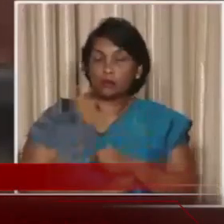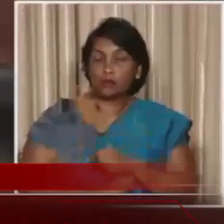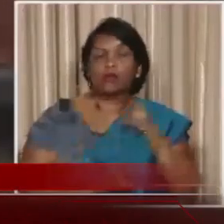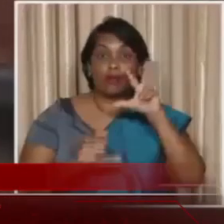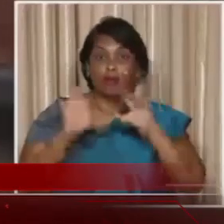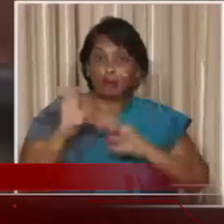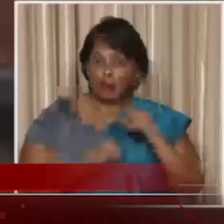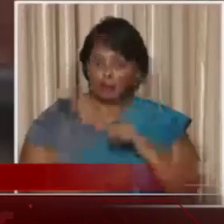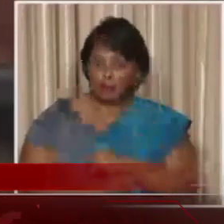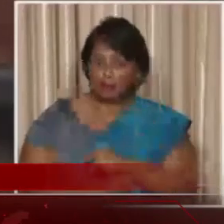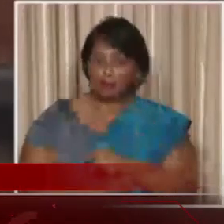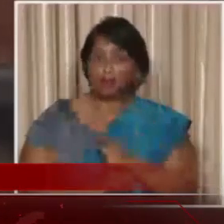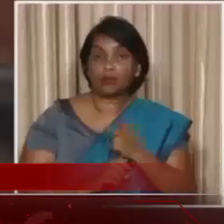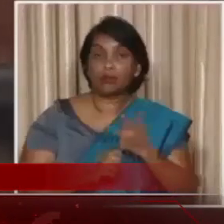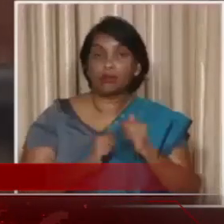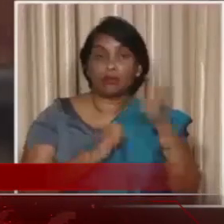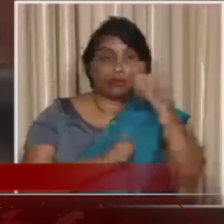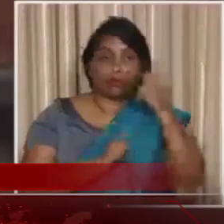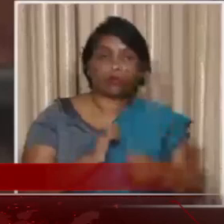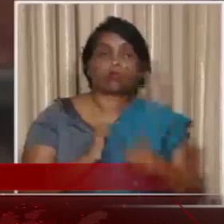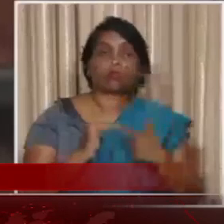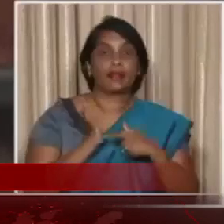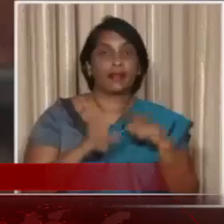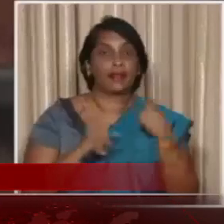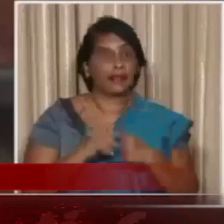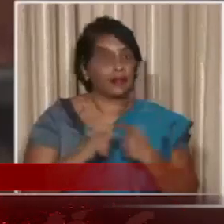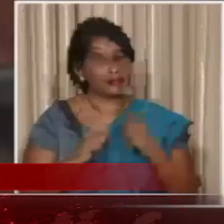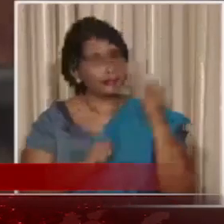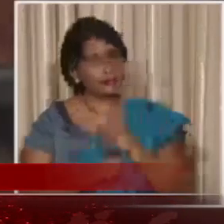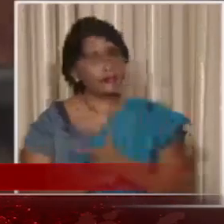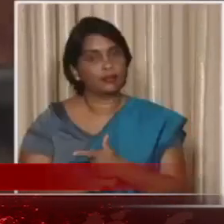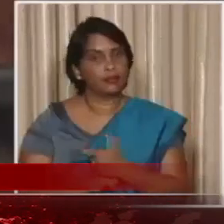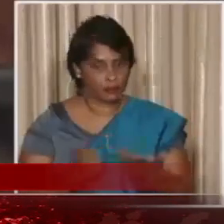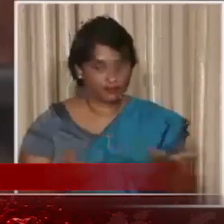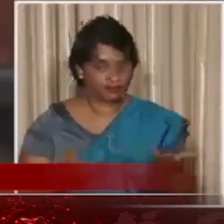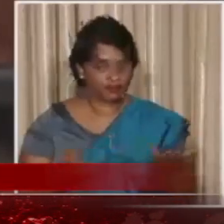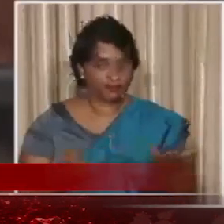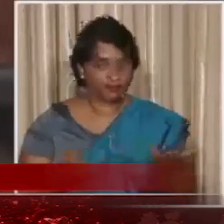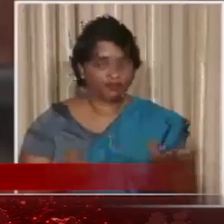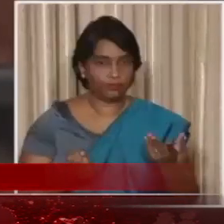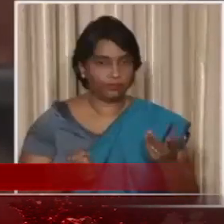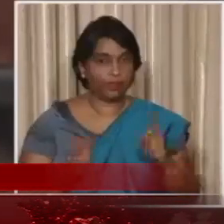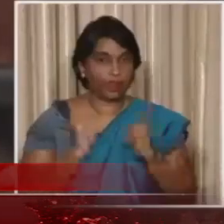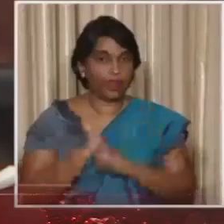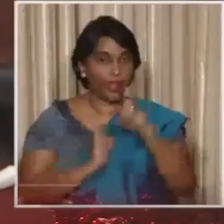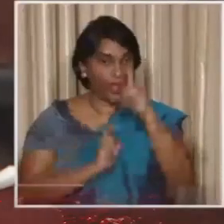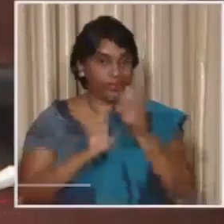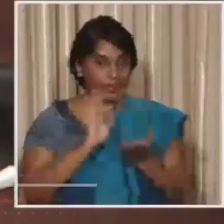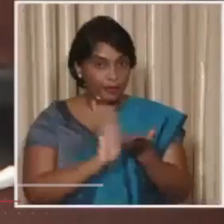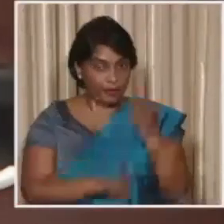ඒ අටට උපයවිනේට බද්ද පේයි ටැක්ස් එකක් ගෙවනවා. දැන් එහෙමනේ. ඒ කියන්නේ ලක්ෂයට වඩා වැඩි